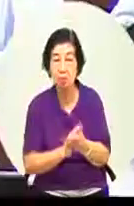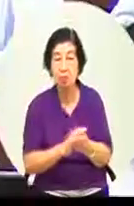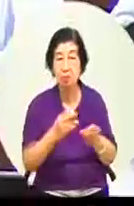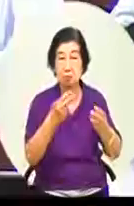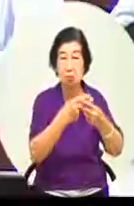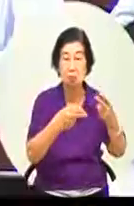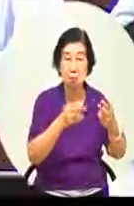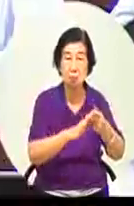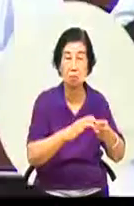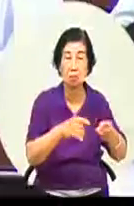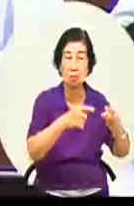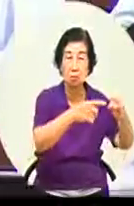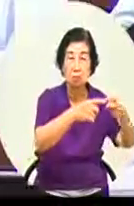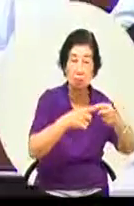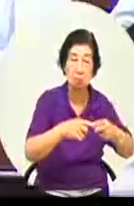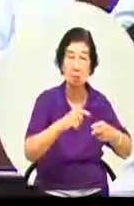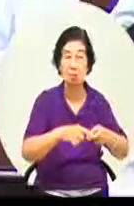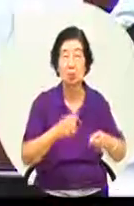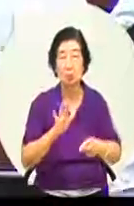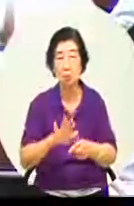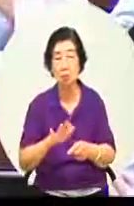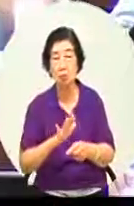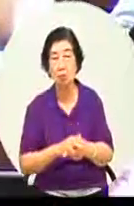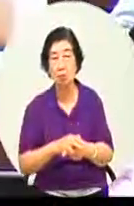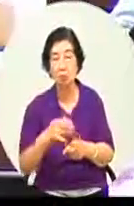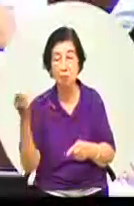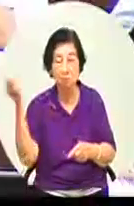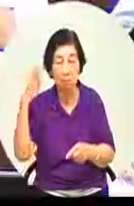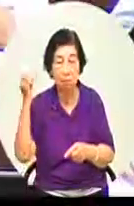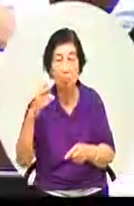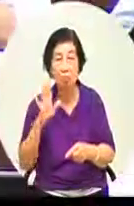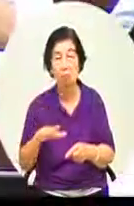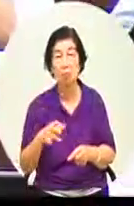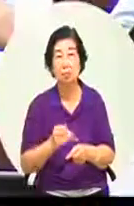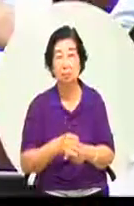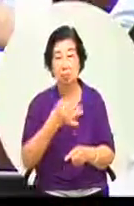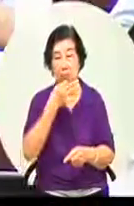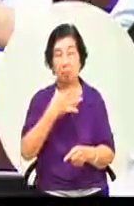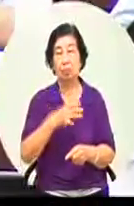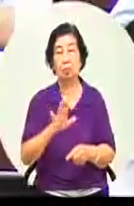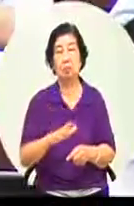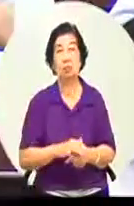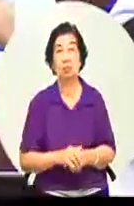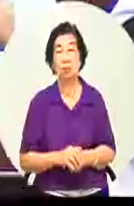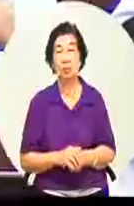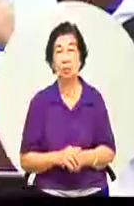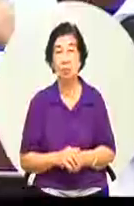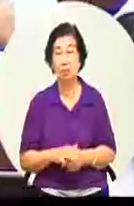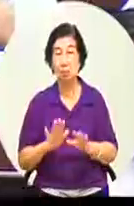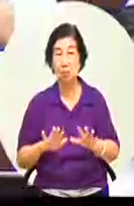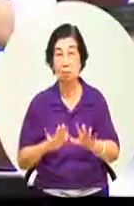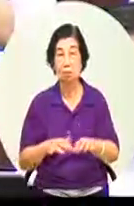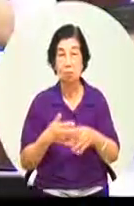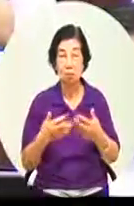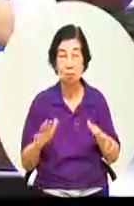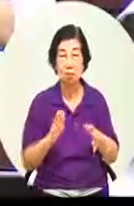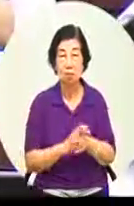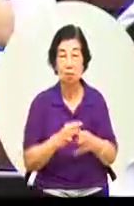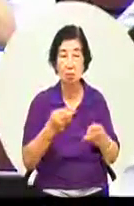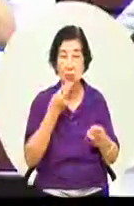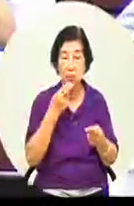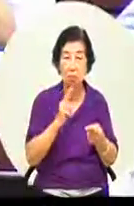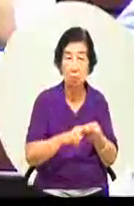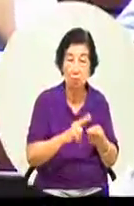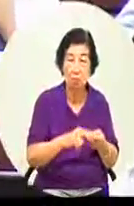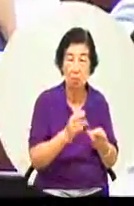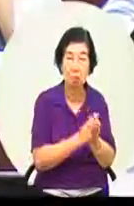的这个游程的这样的一个讯息。所以我们针对这个部分呢，我们也跟很多的游轮的业者还有包括我们的相关